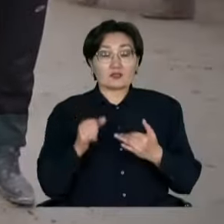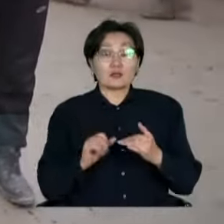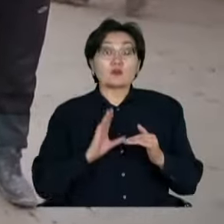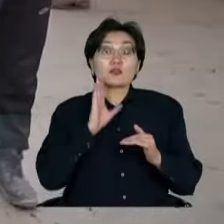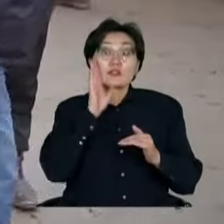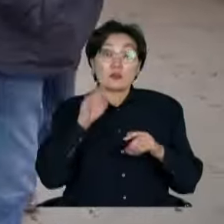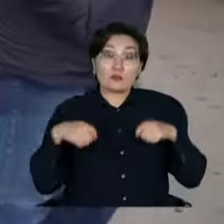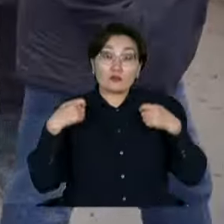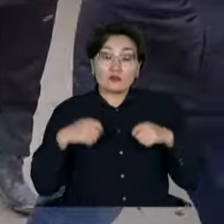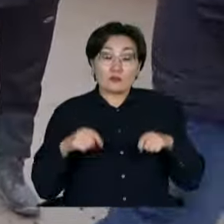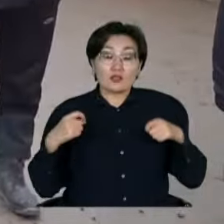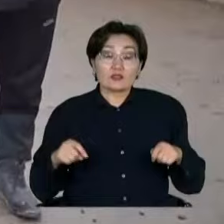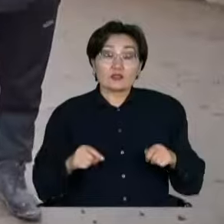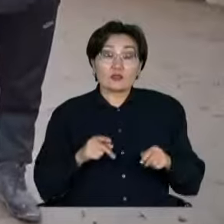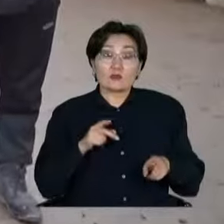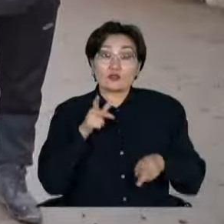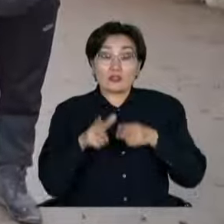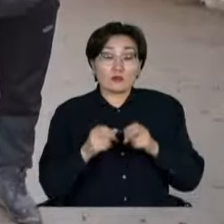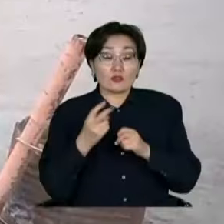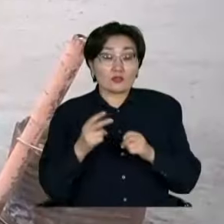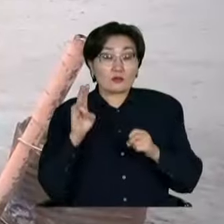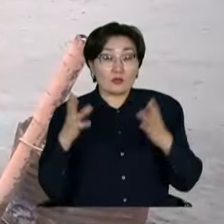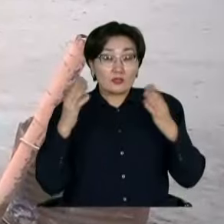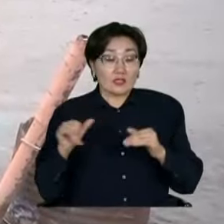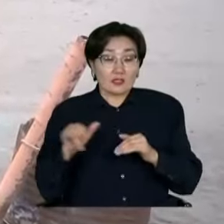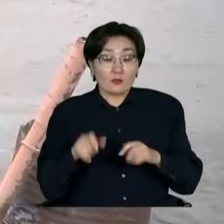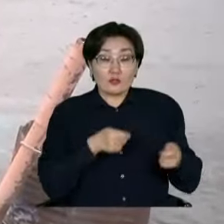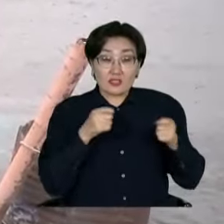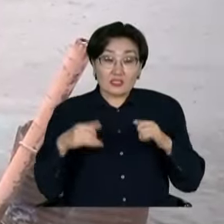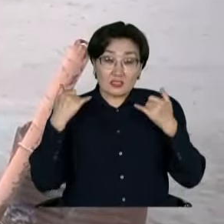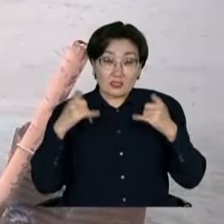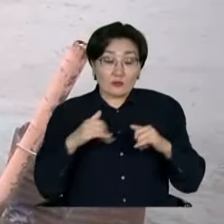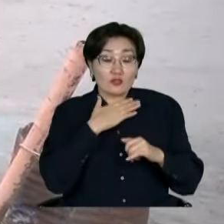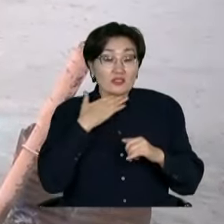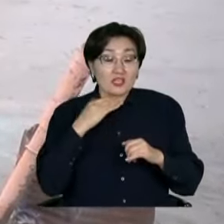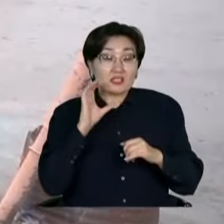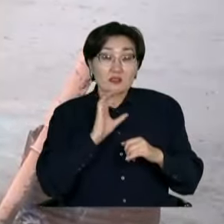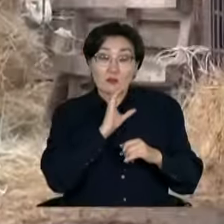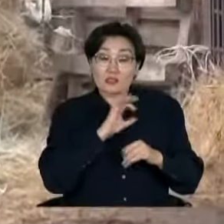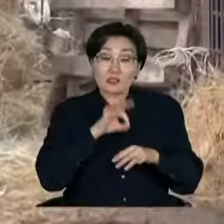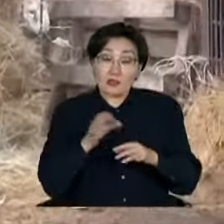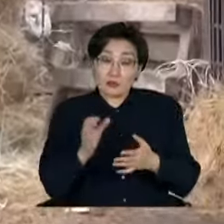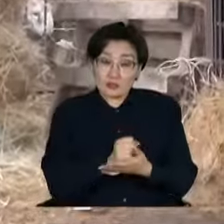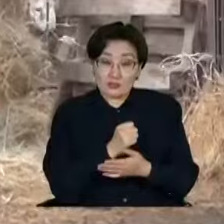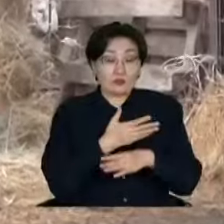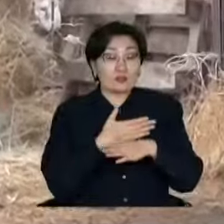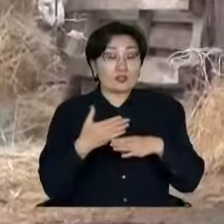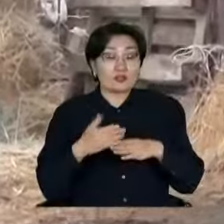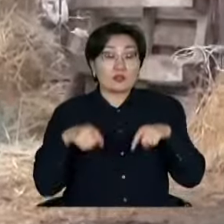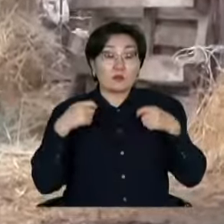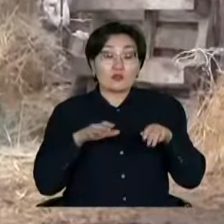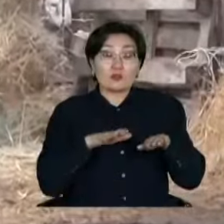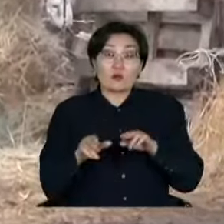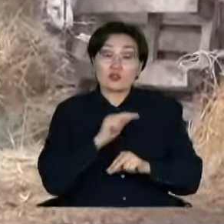Алатаңмен базарда айқай, өйткені 12-ші қараша күні Оралдан әкелінген сиырдан сібір жарасы анықталған. Содан бері сауда